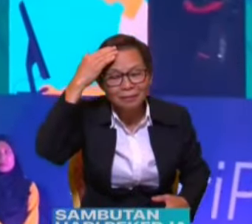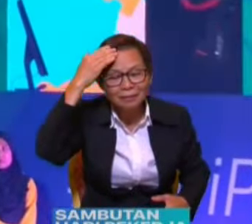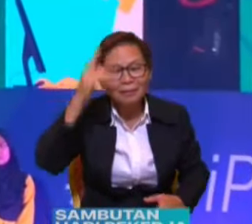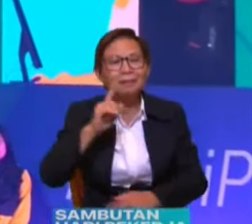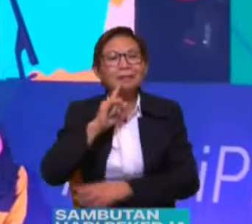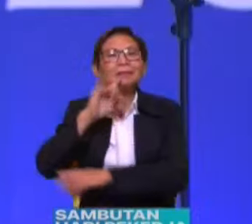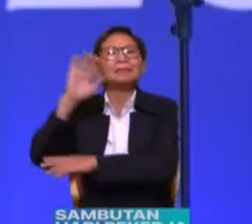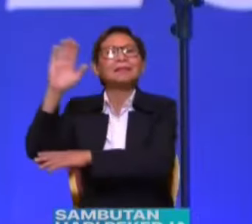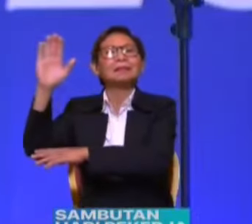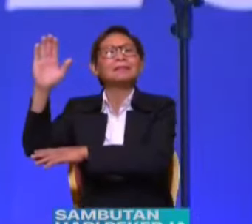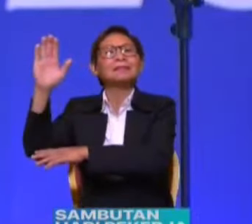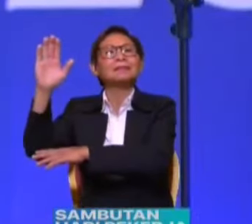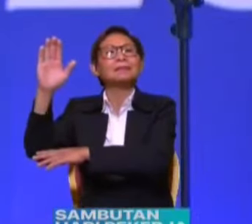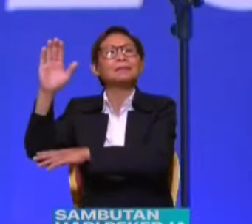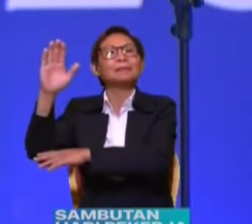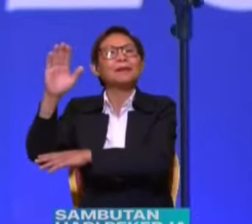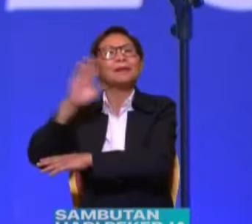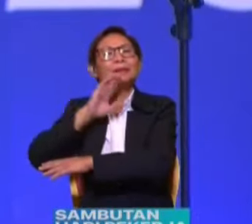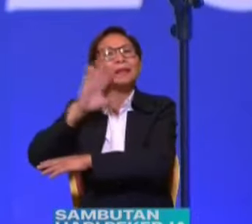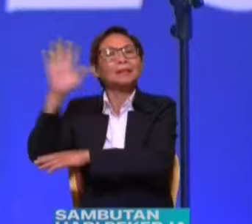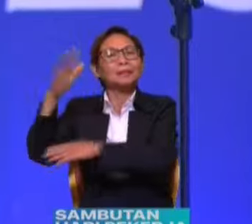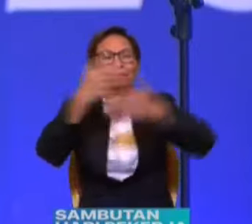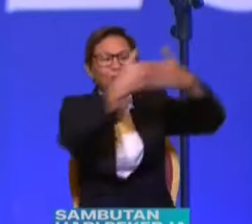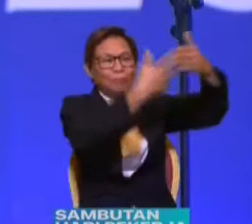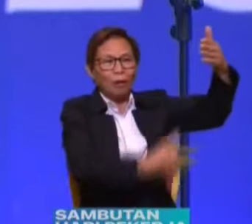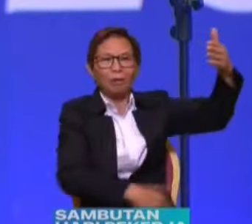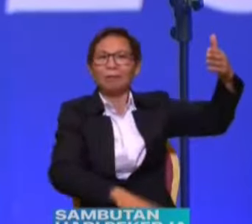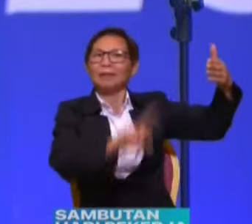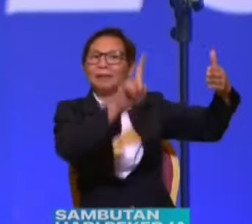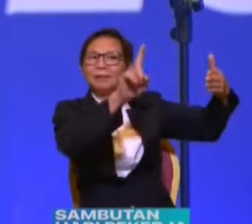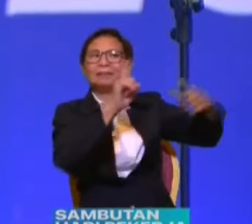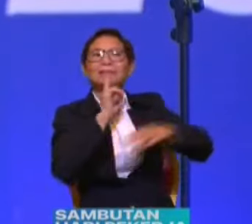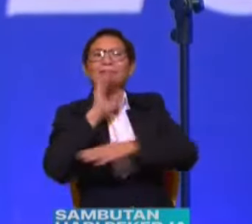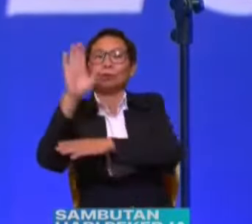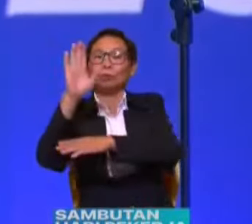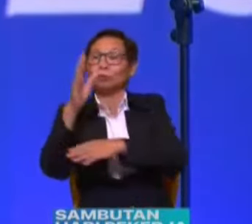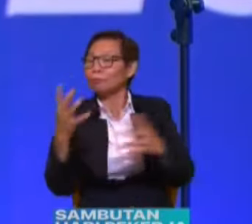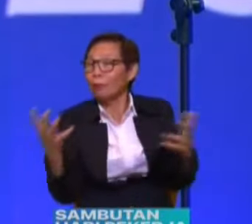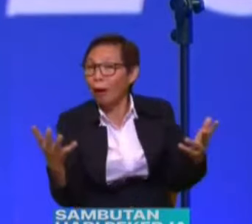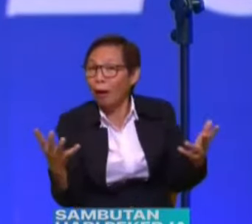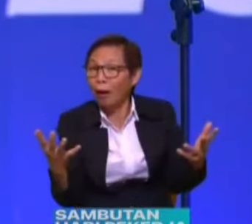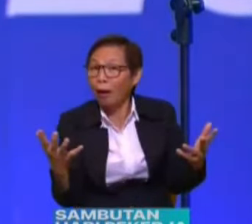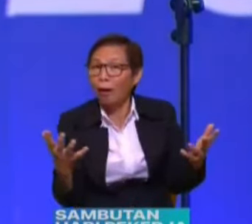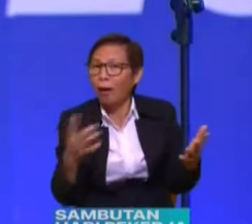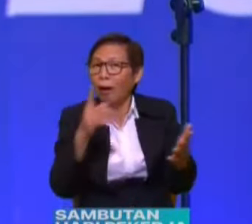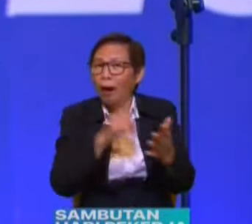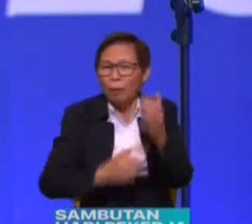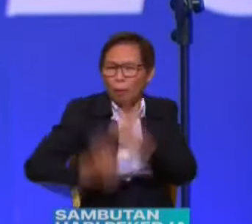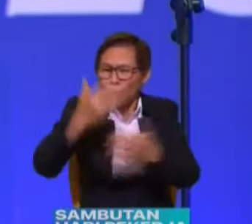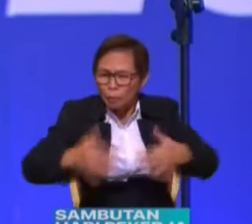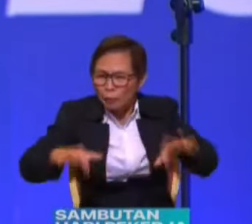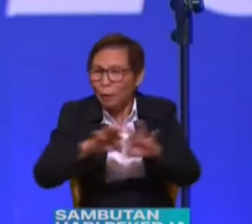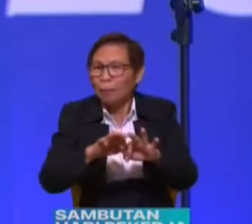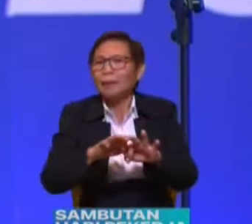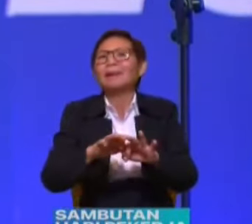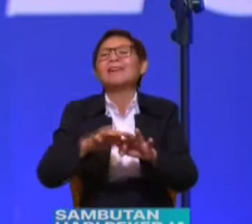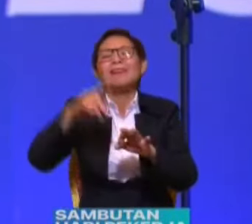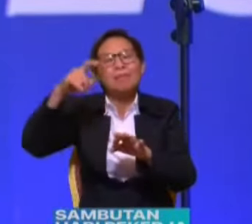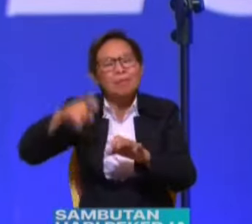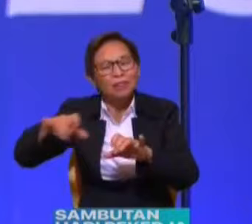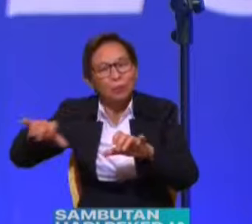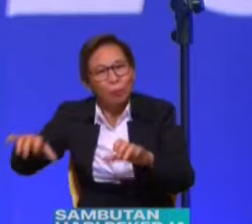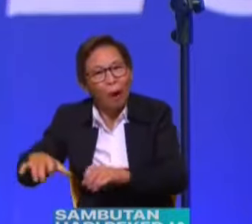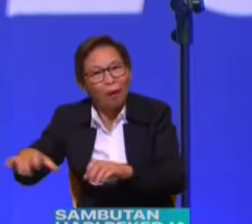janji, manifesto itu satu hal, ukurannya adalah pelaksanaannya. Ini ditegaskan